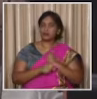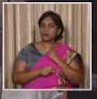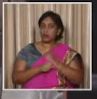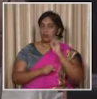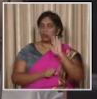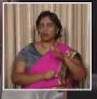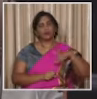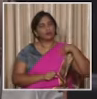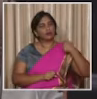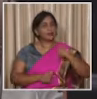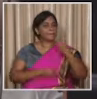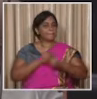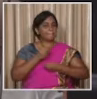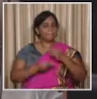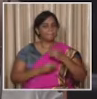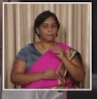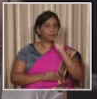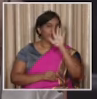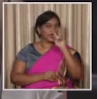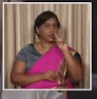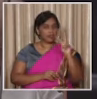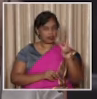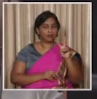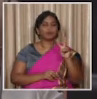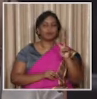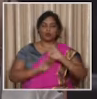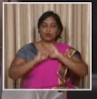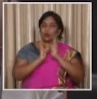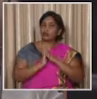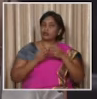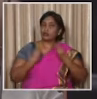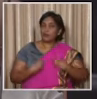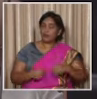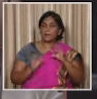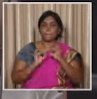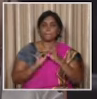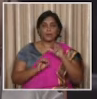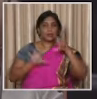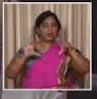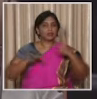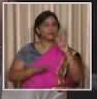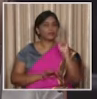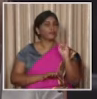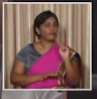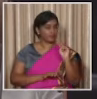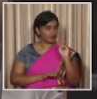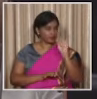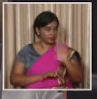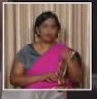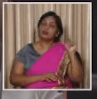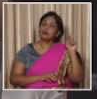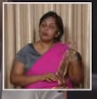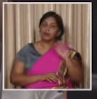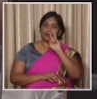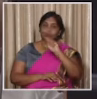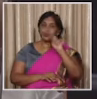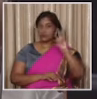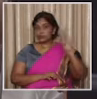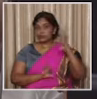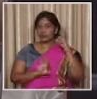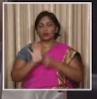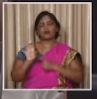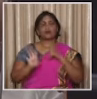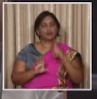සතු ප්‍රධාන ව්‍යවසායන් 52ක සමත්ත පාඩුව රුපියල් බිලියන 720ක් වූවද 2023